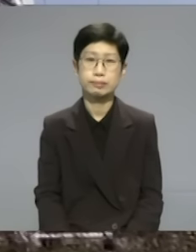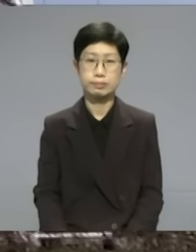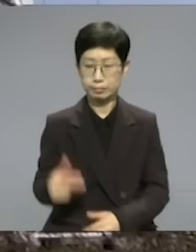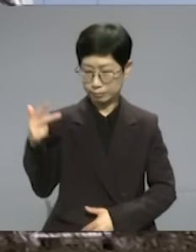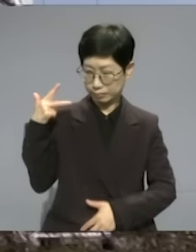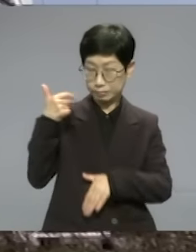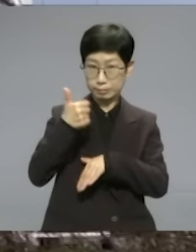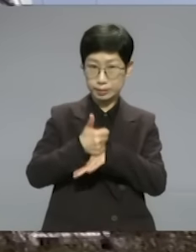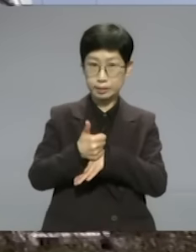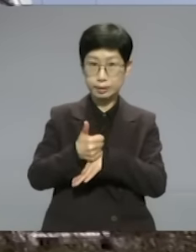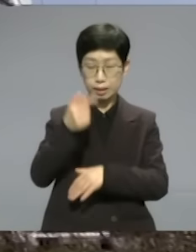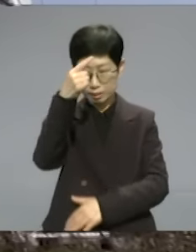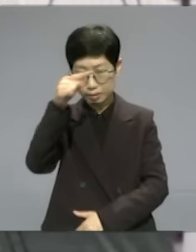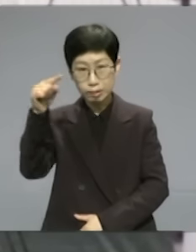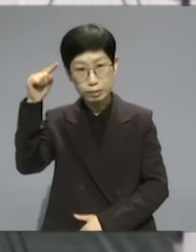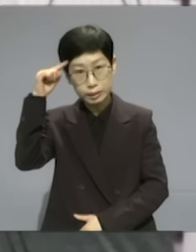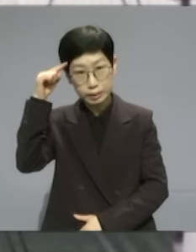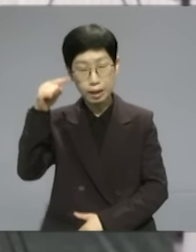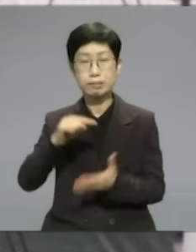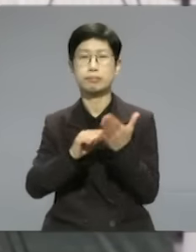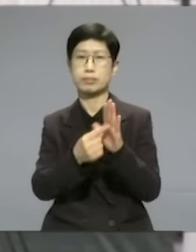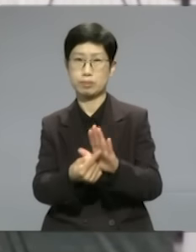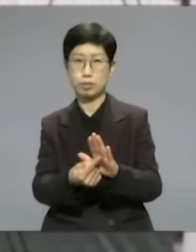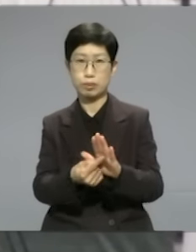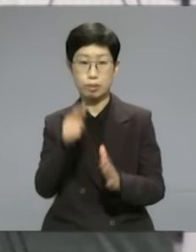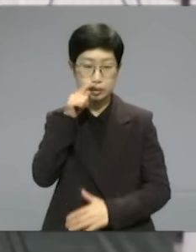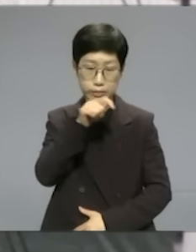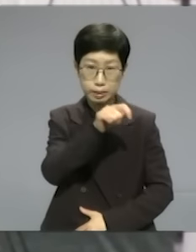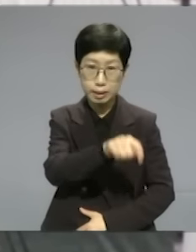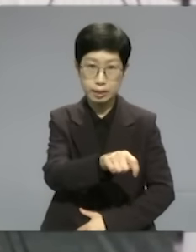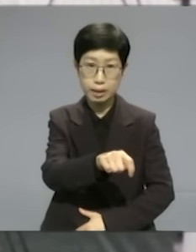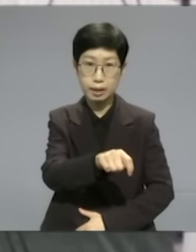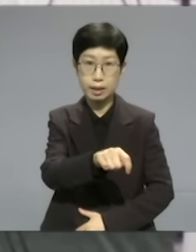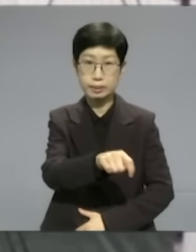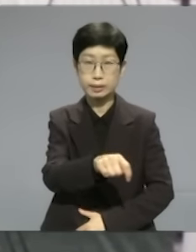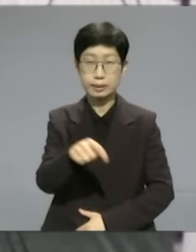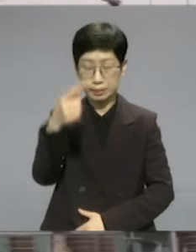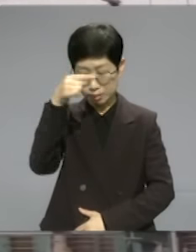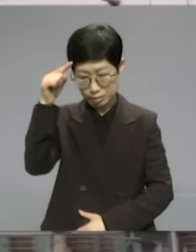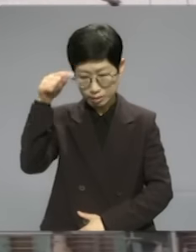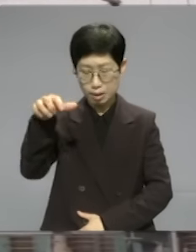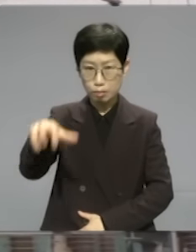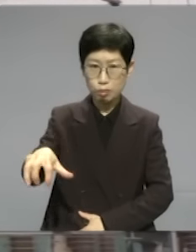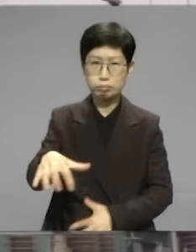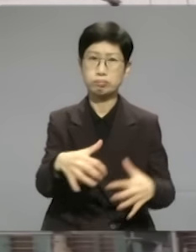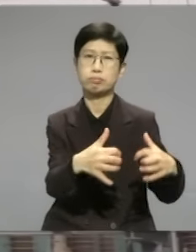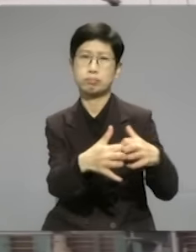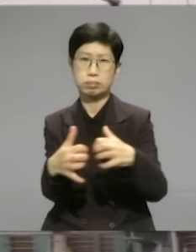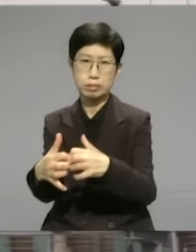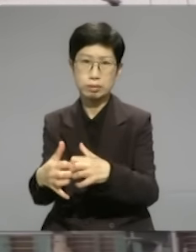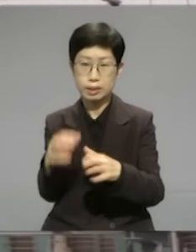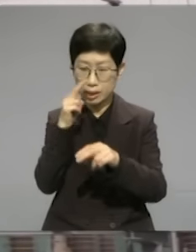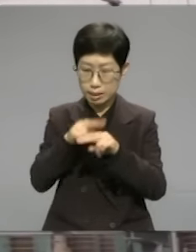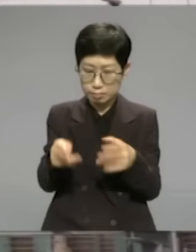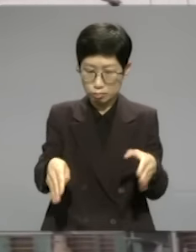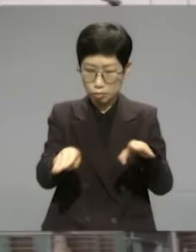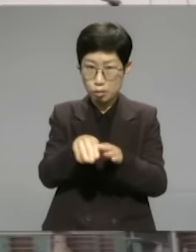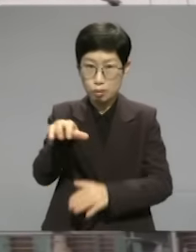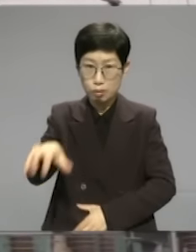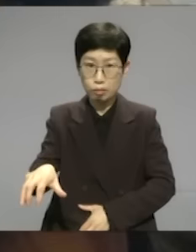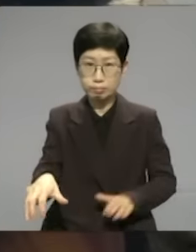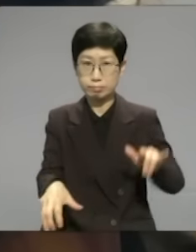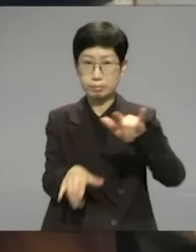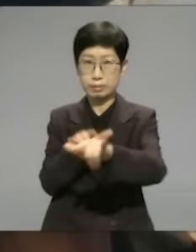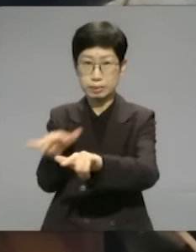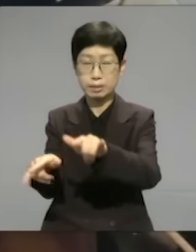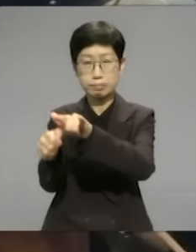지난 주말, 러시아는 우크라이나가 러시아 남부 크라스노다르주와 크림반도의 정유시설과 인프라 시설을 드론